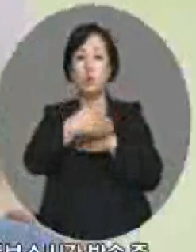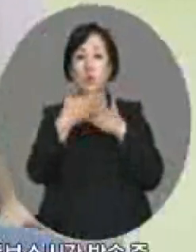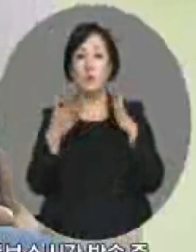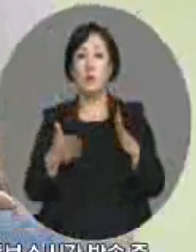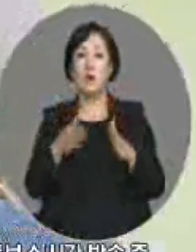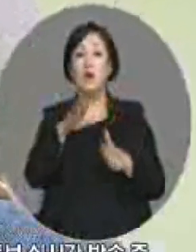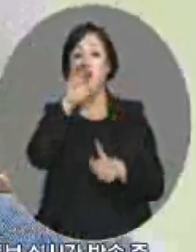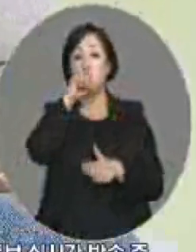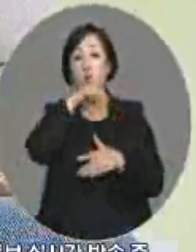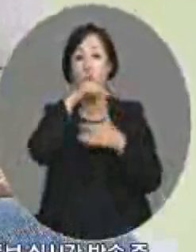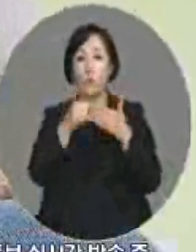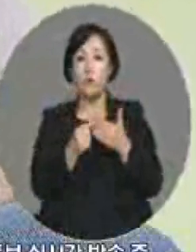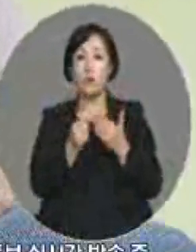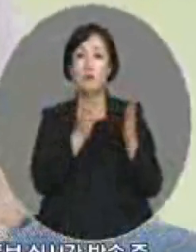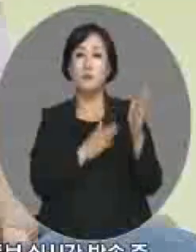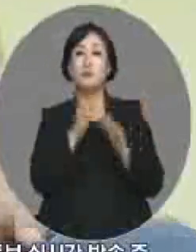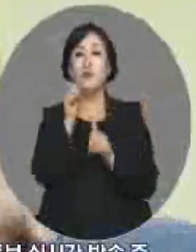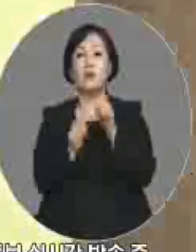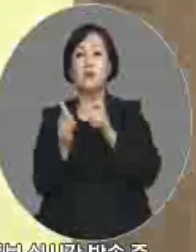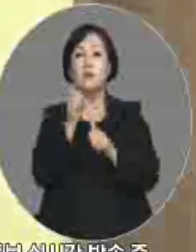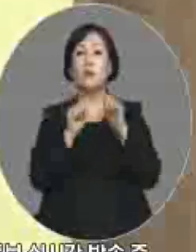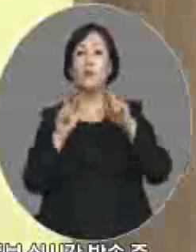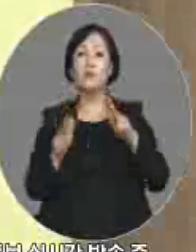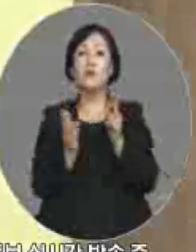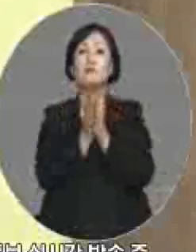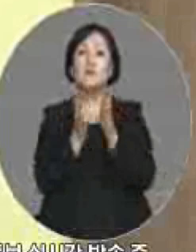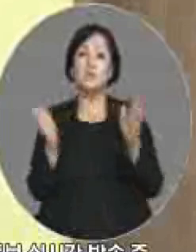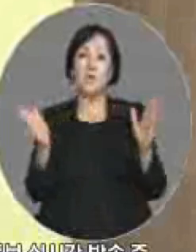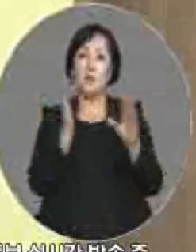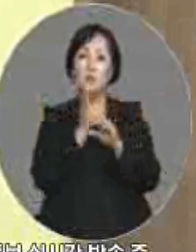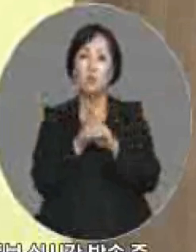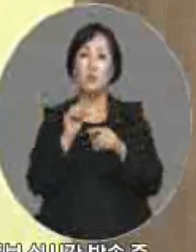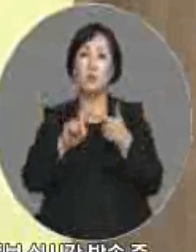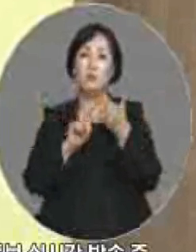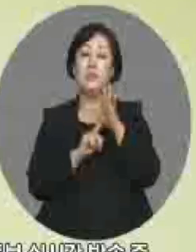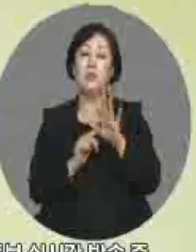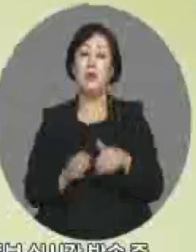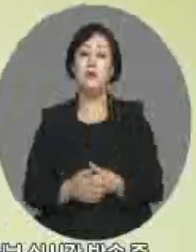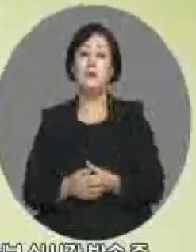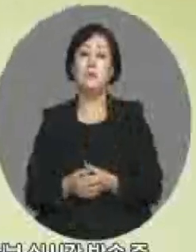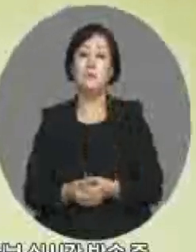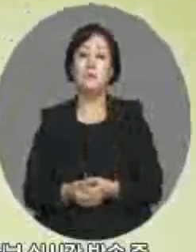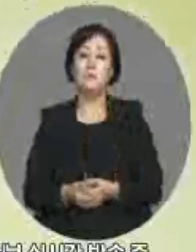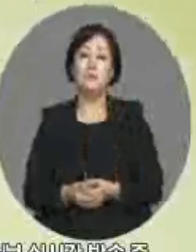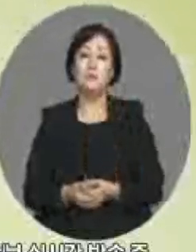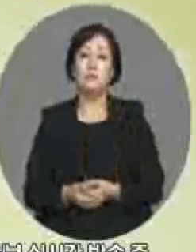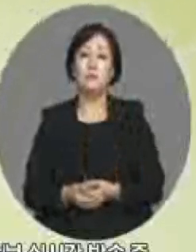경쟁도 이제 본격화하고 있습니다. UBC 뉴스 김익현입니다.